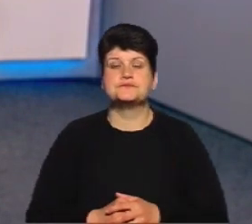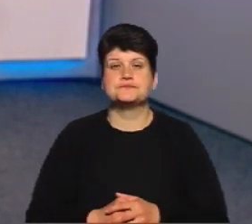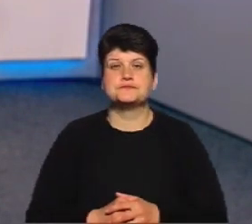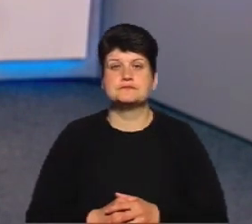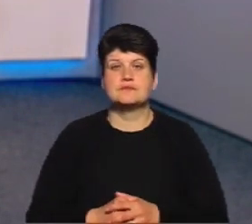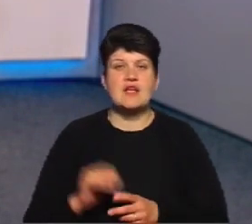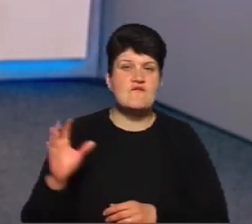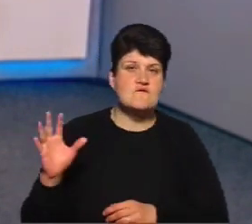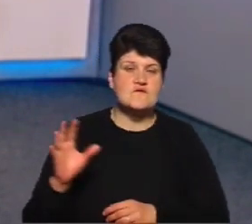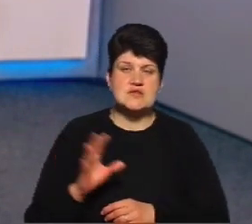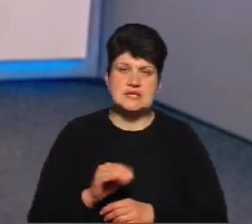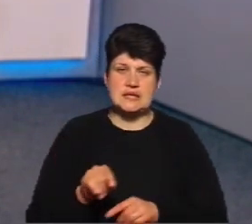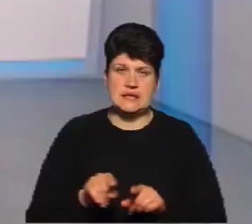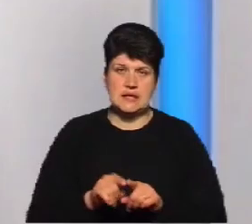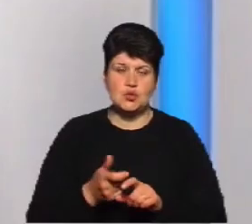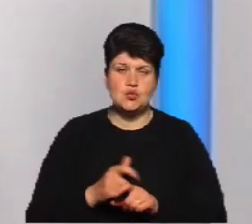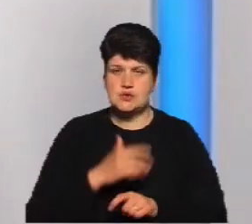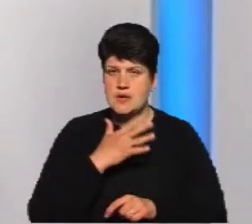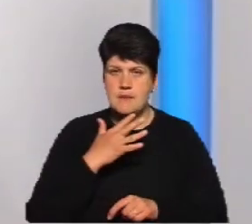Все-таки дуже багато